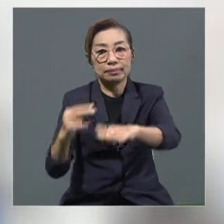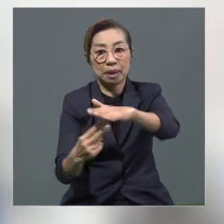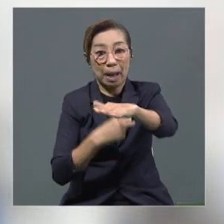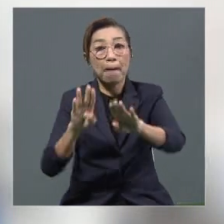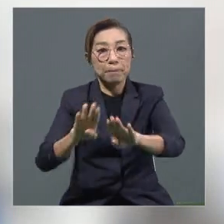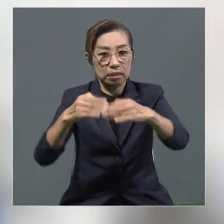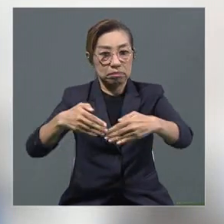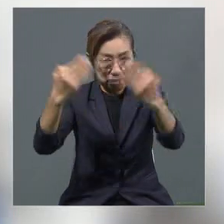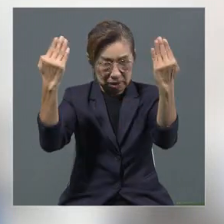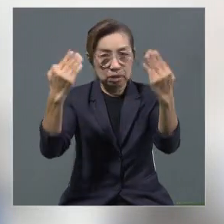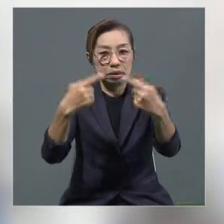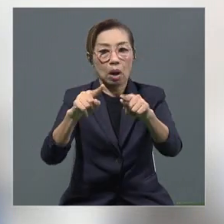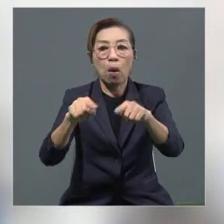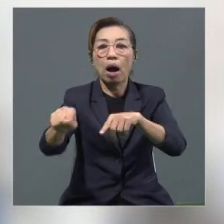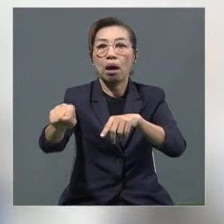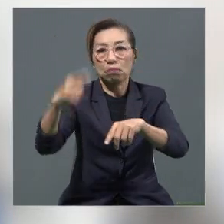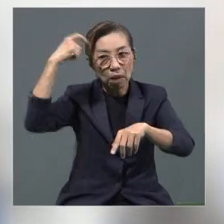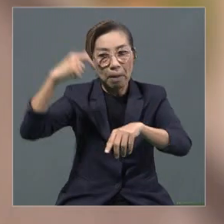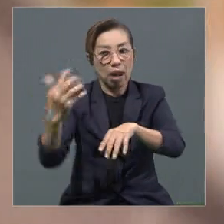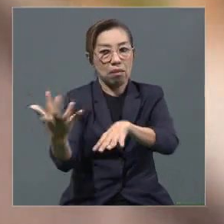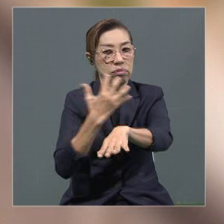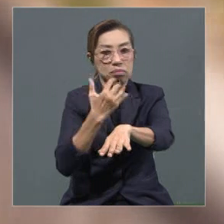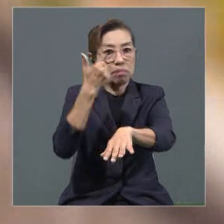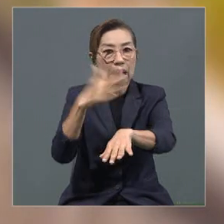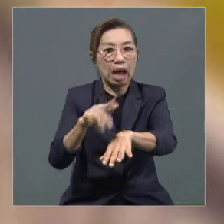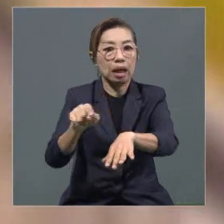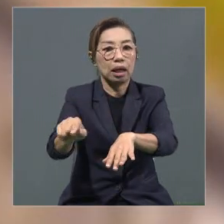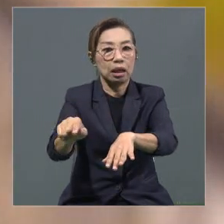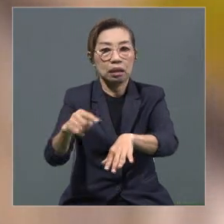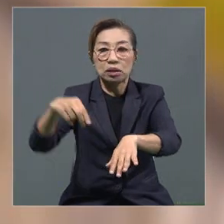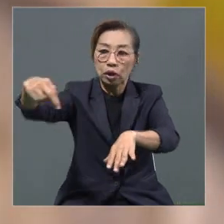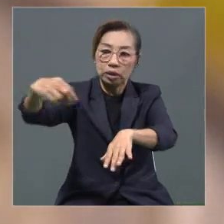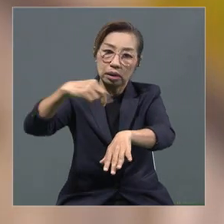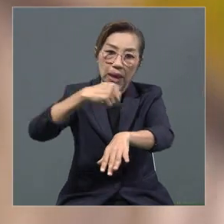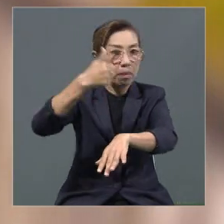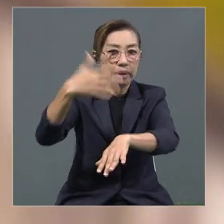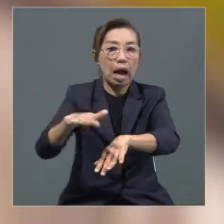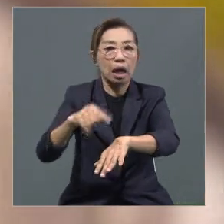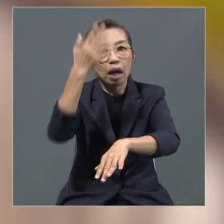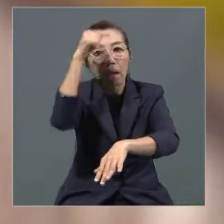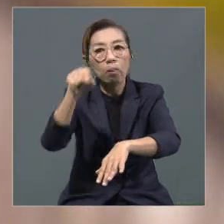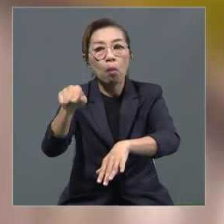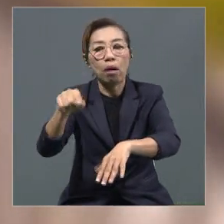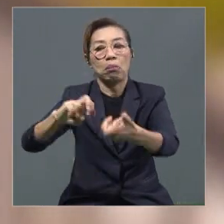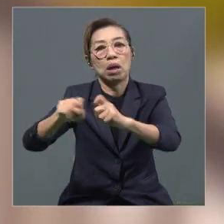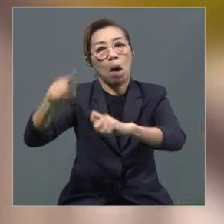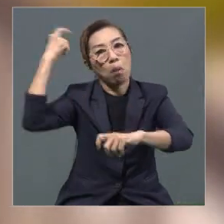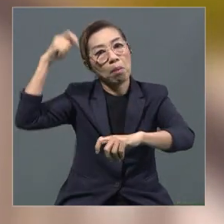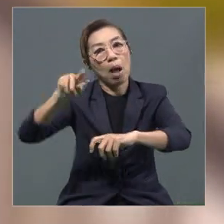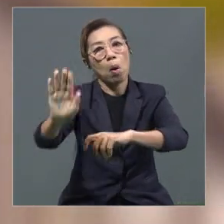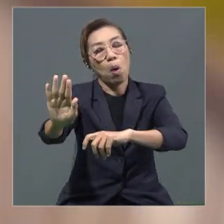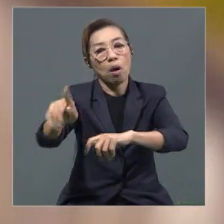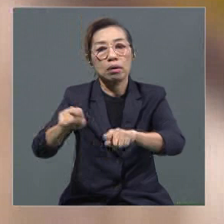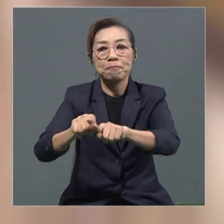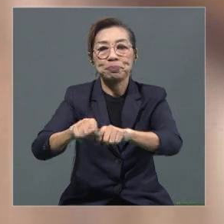ดนะแต่ข้ามไม่ได้คนเมียนมาจากฝั่งเขาก็ไม่สามารถเดินข้ามมาฝั่งไทยได้เพราะว่าเป็นปัญหาที่ฝั่งเขาเองคือเครื่อง